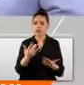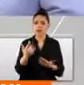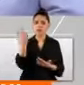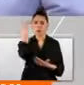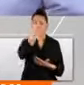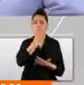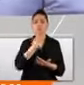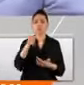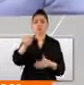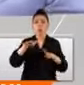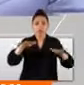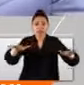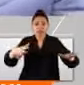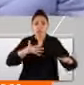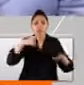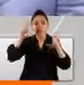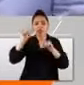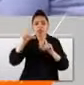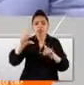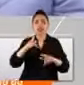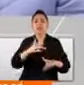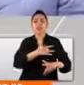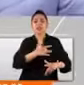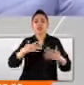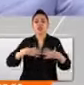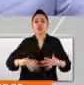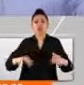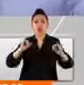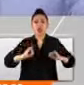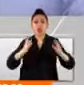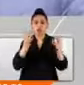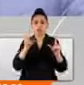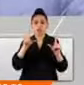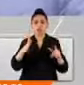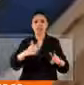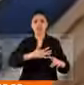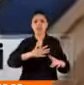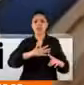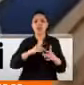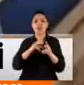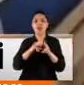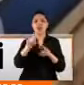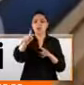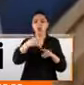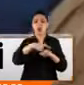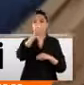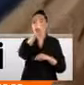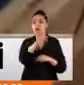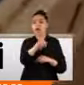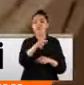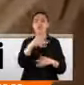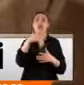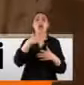Yüzüstü yatmak zorunda çocuk. Ciğerlerinin rahat olması için oksijen ayıramıyoruz. Efe altta yatan kronik